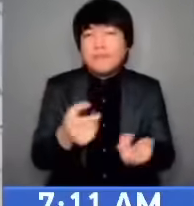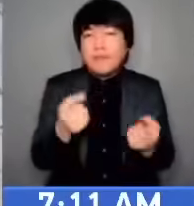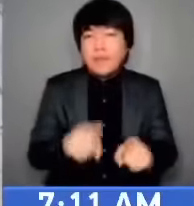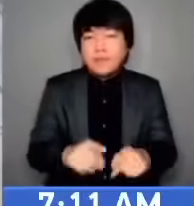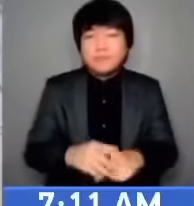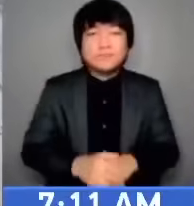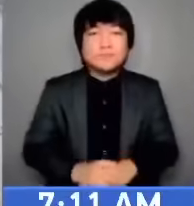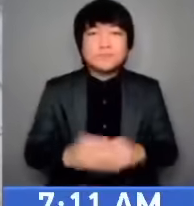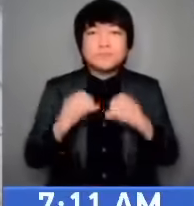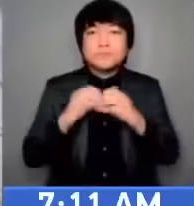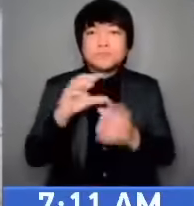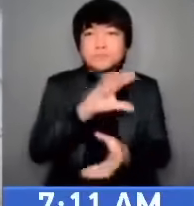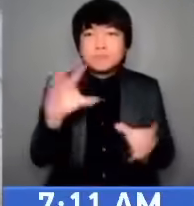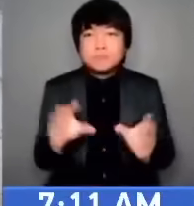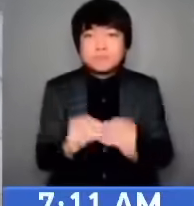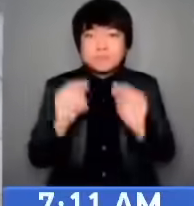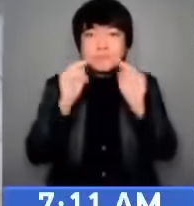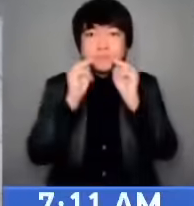GMA Integrated News.